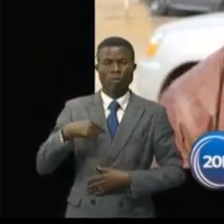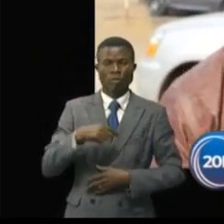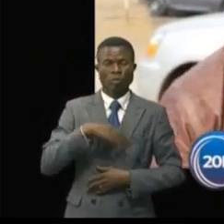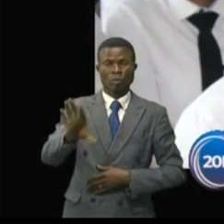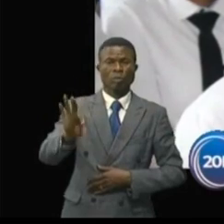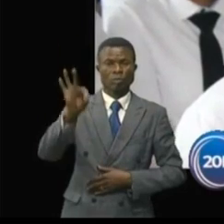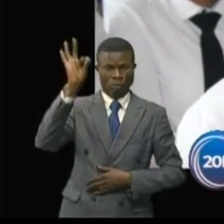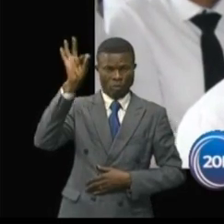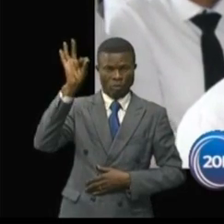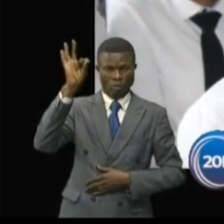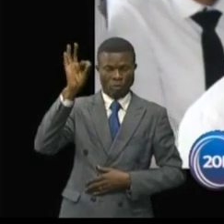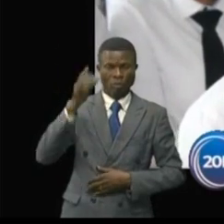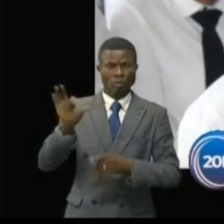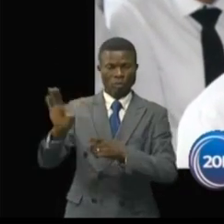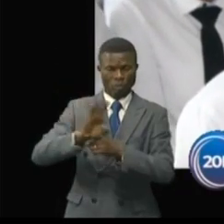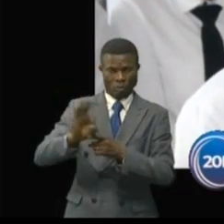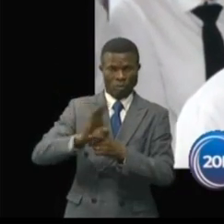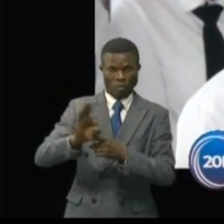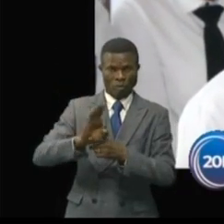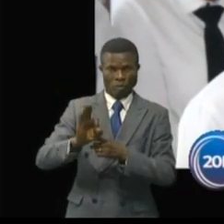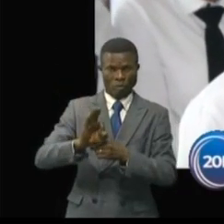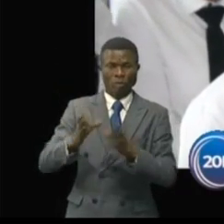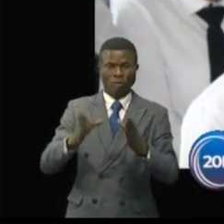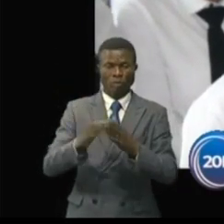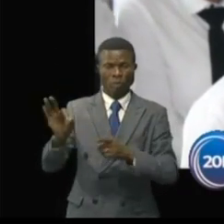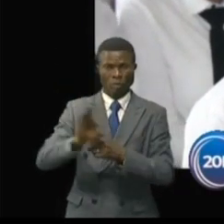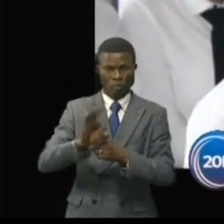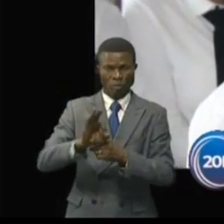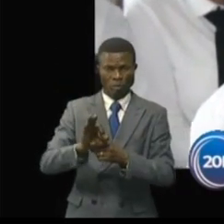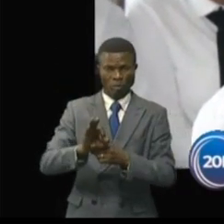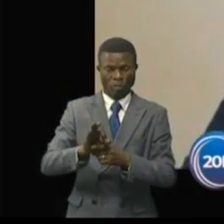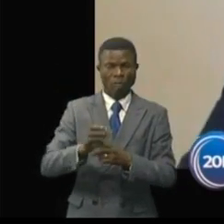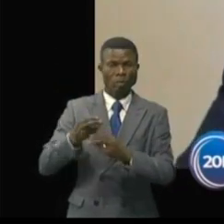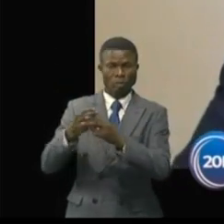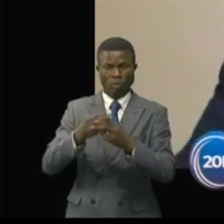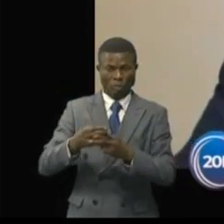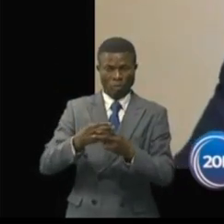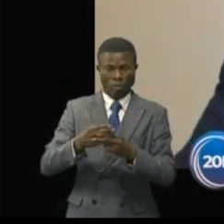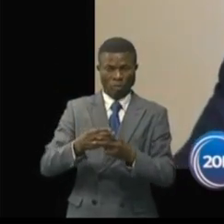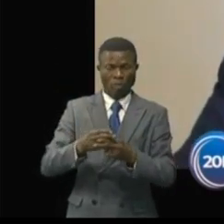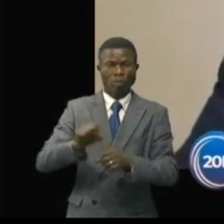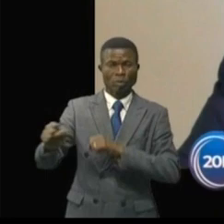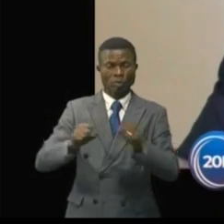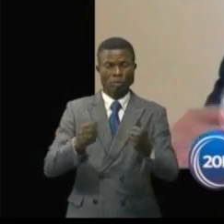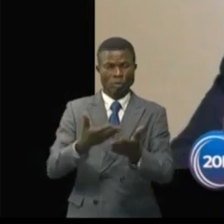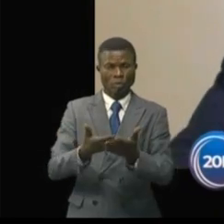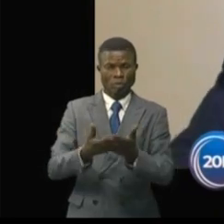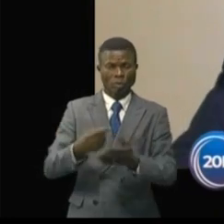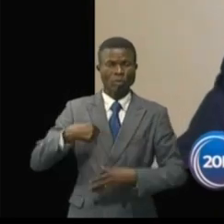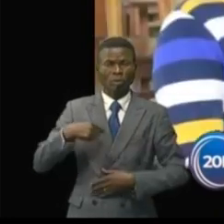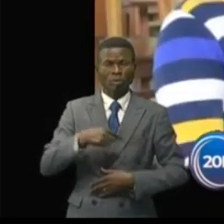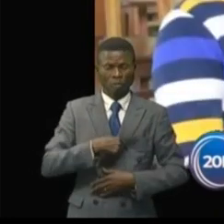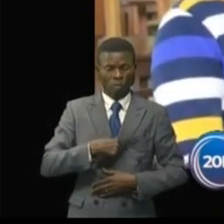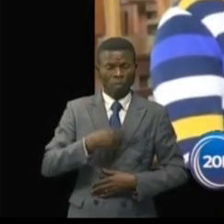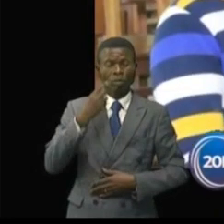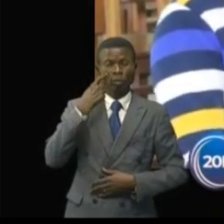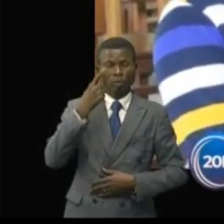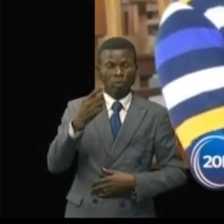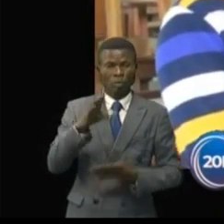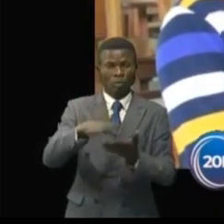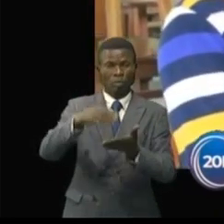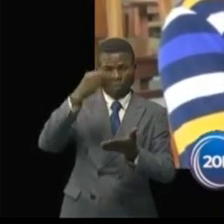choisi la formation. Et avec la formation, nous avons les concours où nous avons à voir comment nos